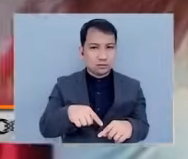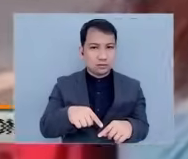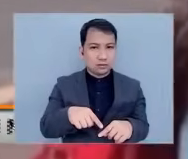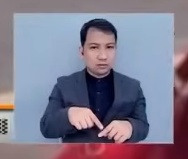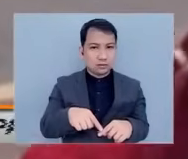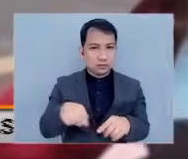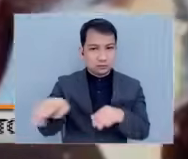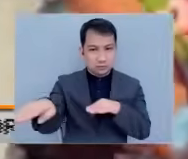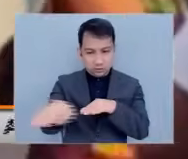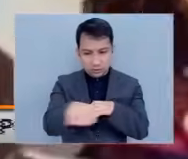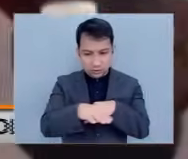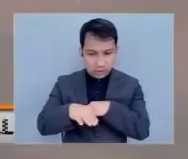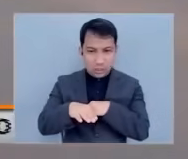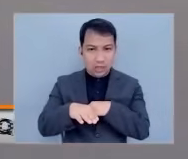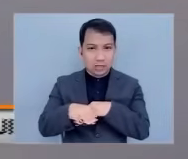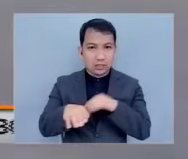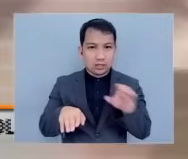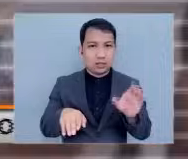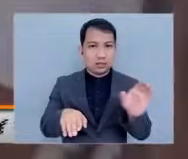lang ng SUV ang kotse.